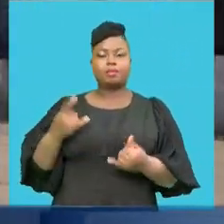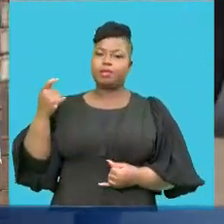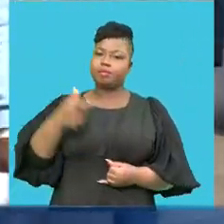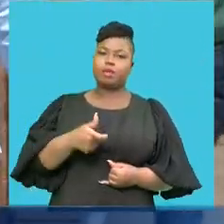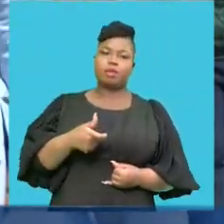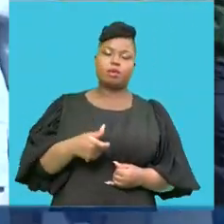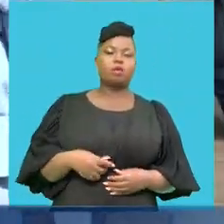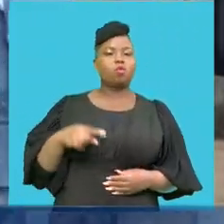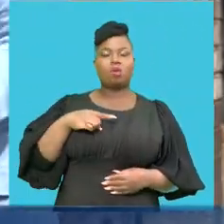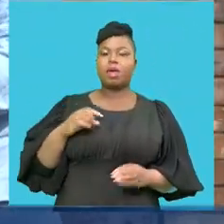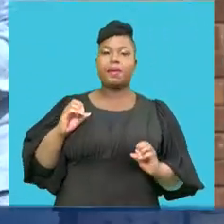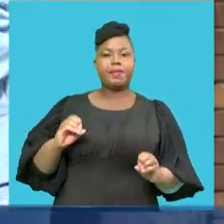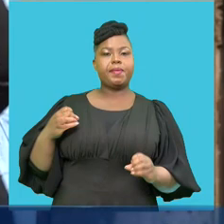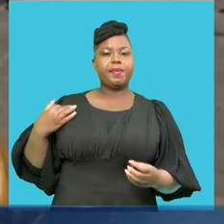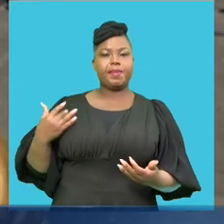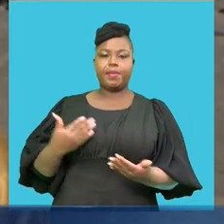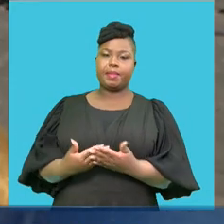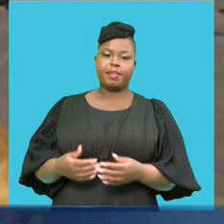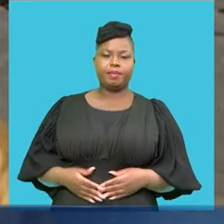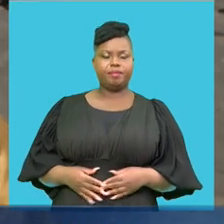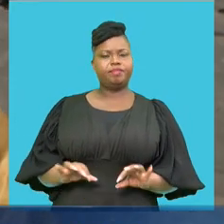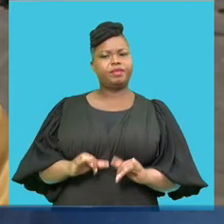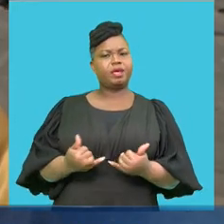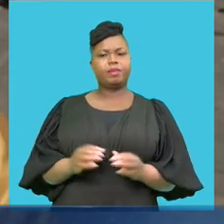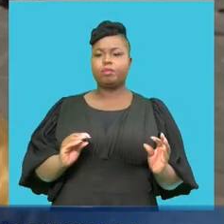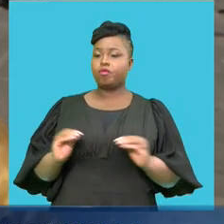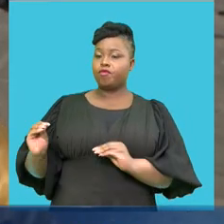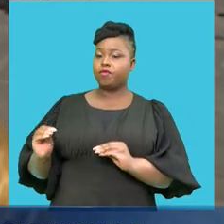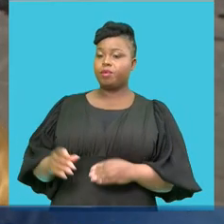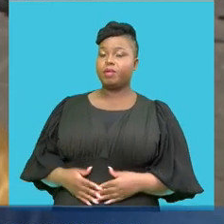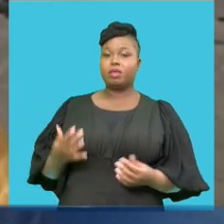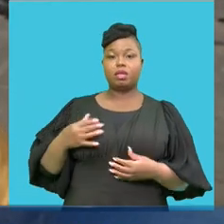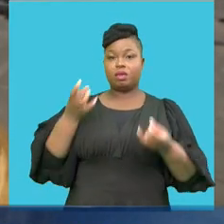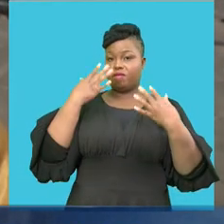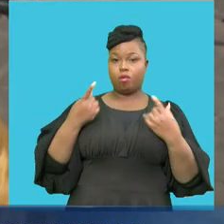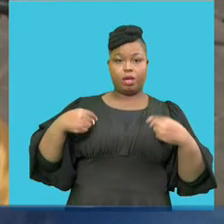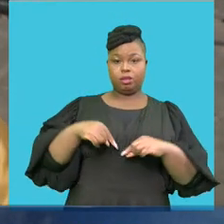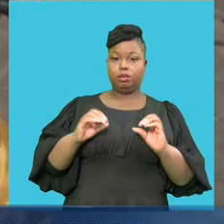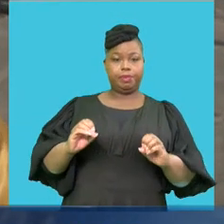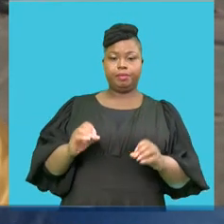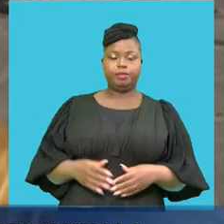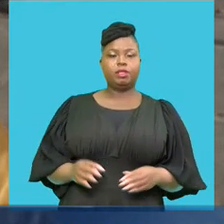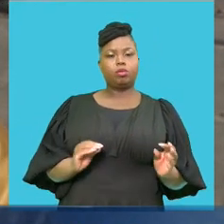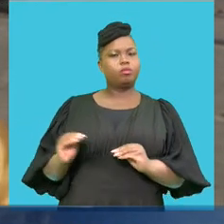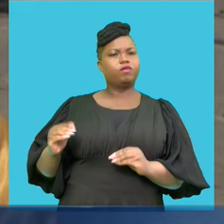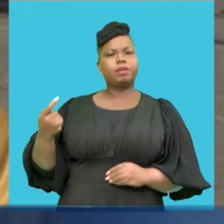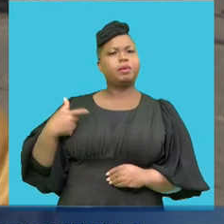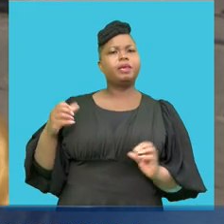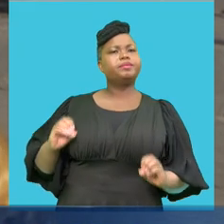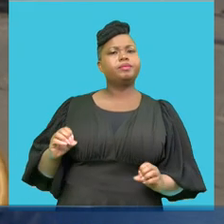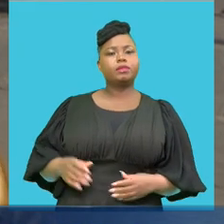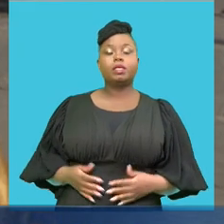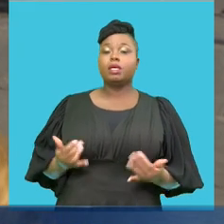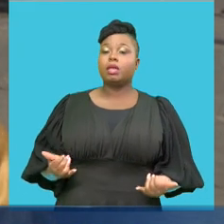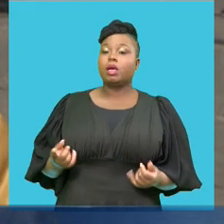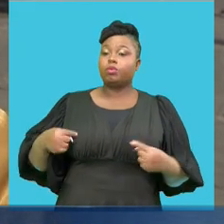ehambe ingabanikile yona. So ikhampani yethu ithuthile, mayithutha ayisitshelanga, ihambile ayisinikezanga niks.